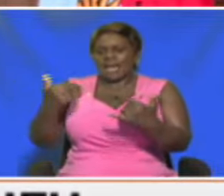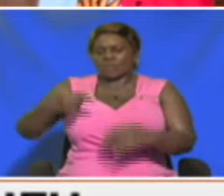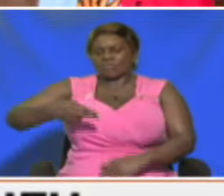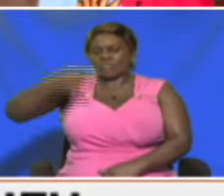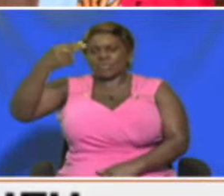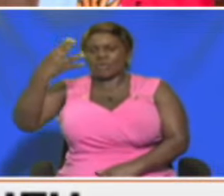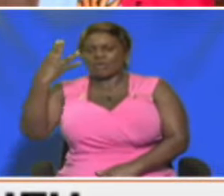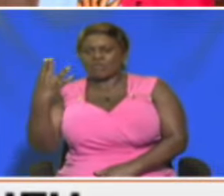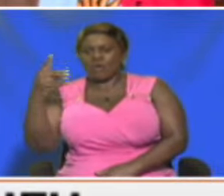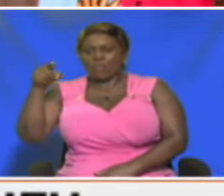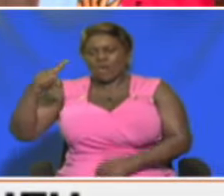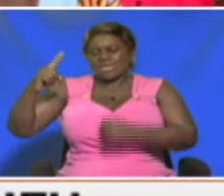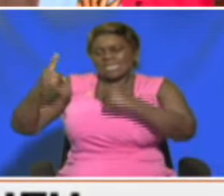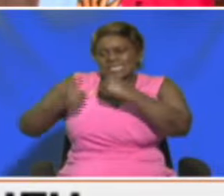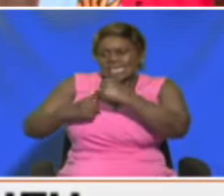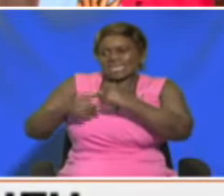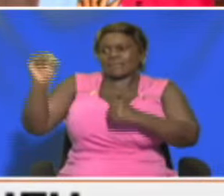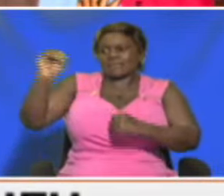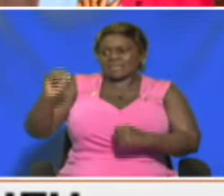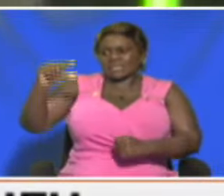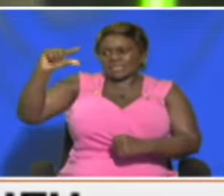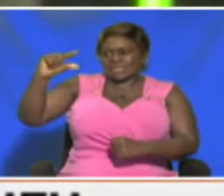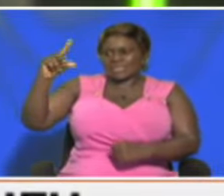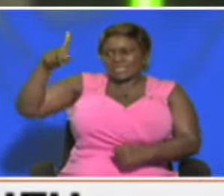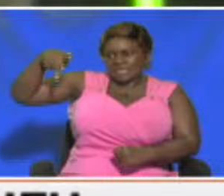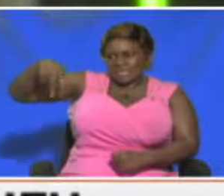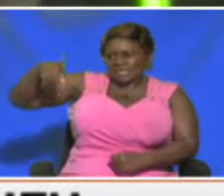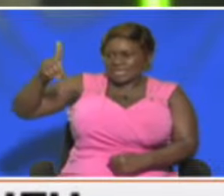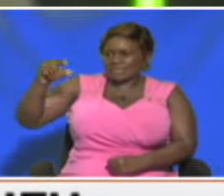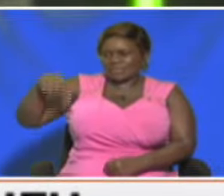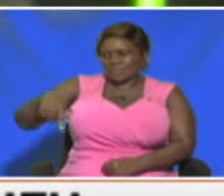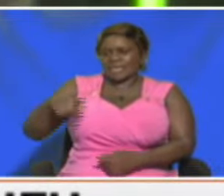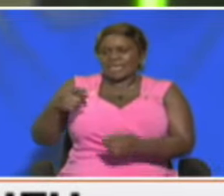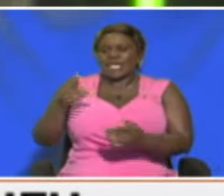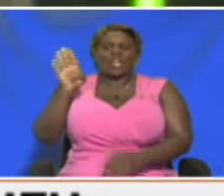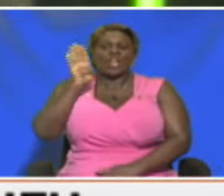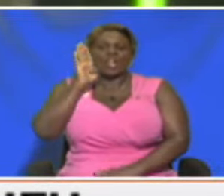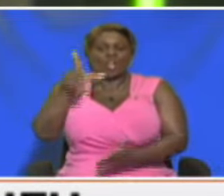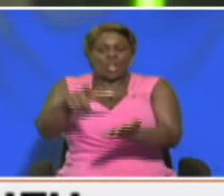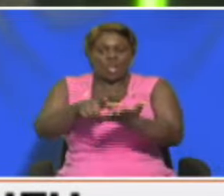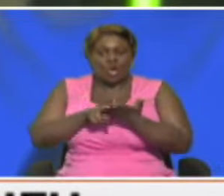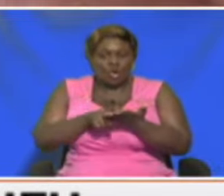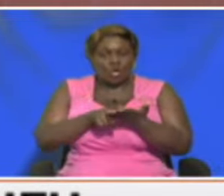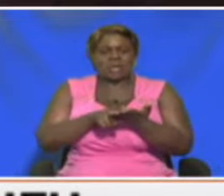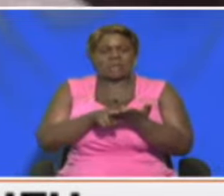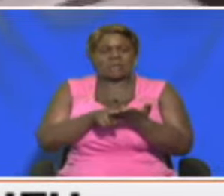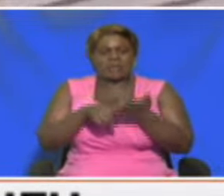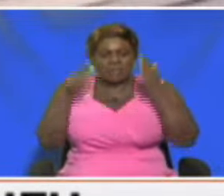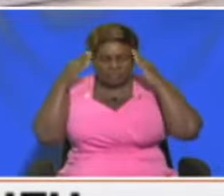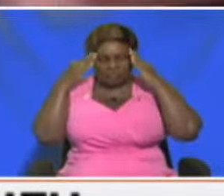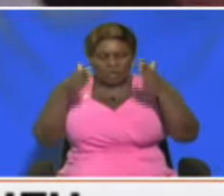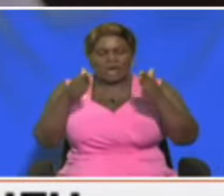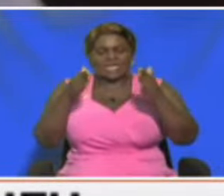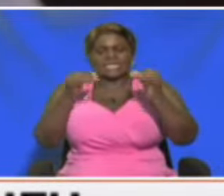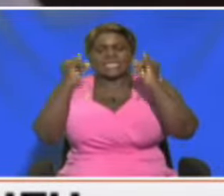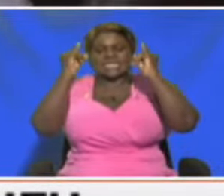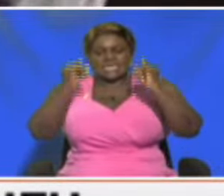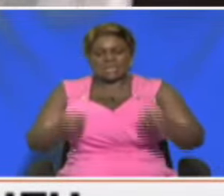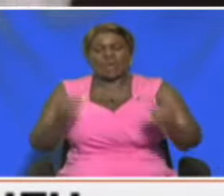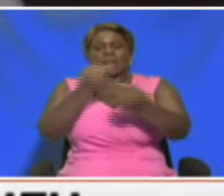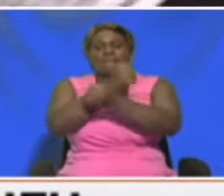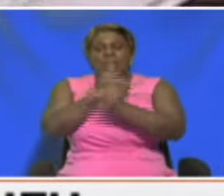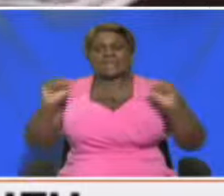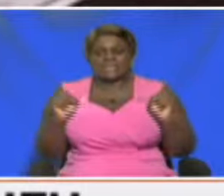to 4.6% of GDP. Hata hivyo, swala la deni la kitaifa litaangaziwa upya, ambapo